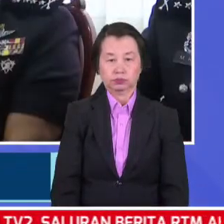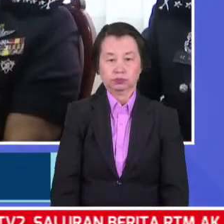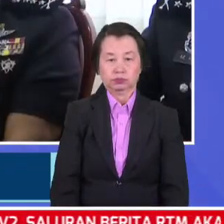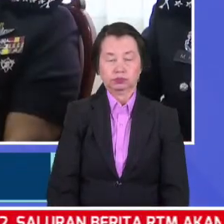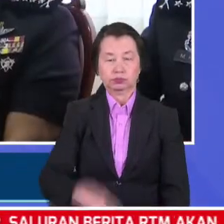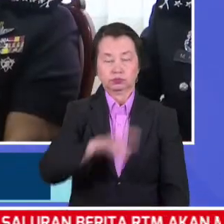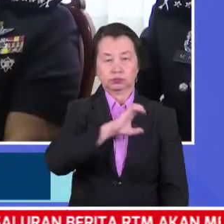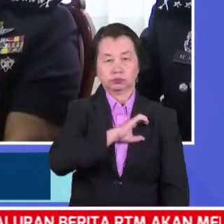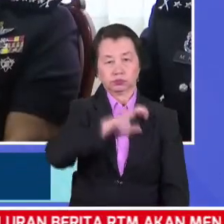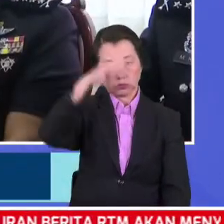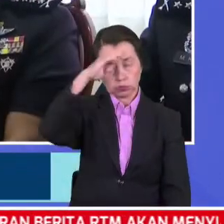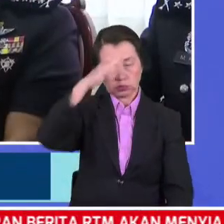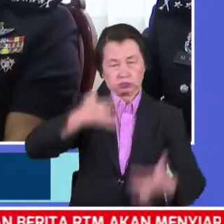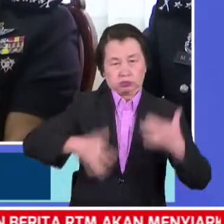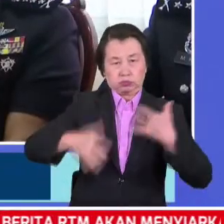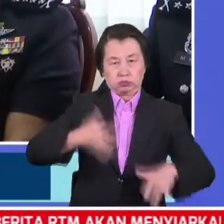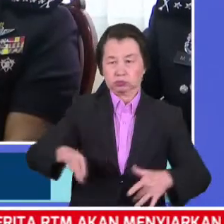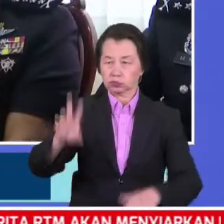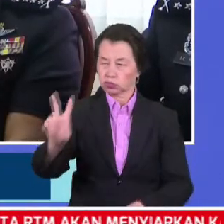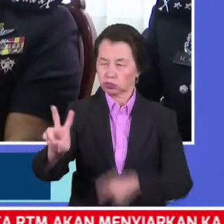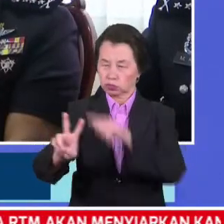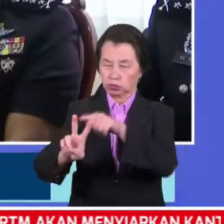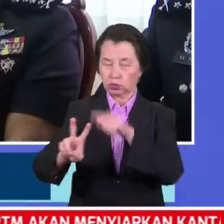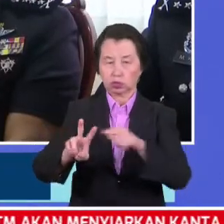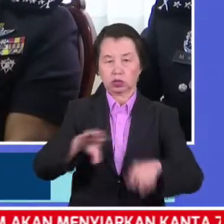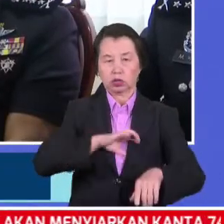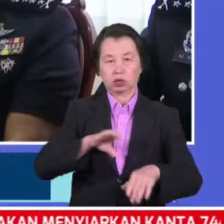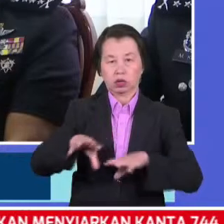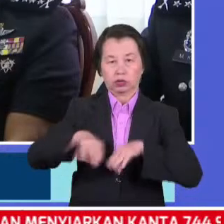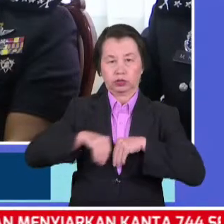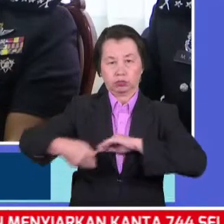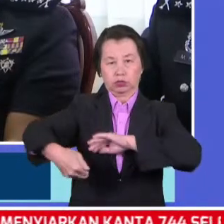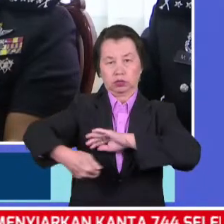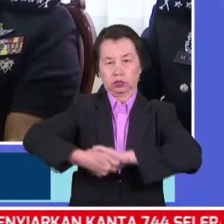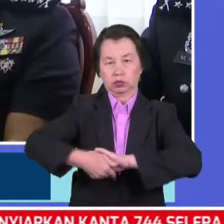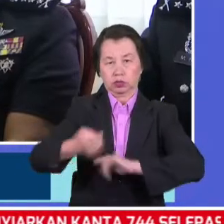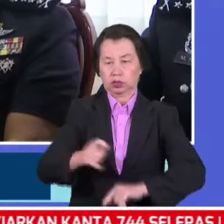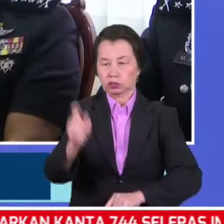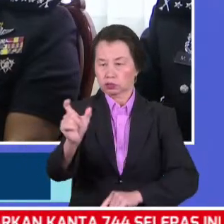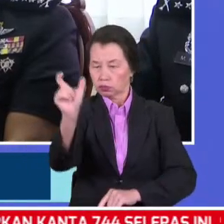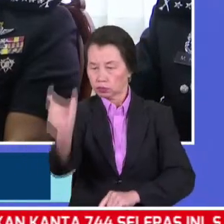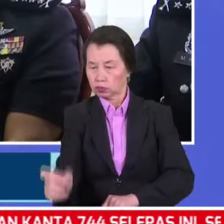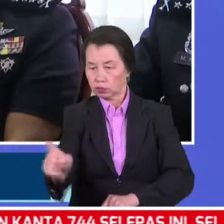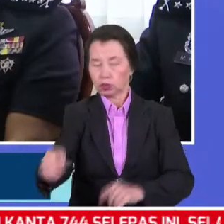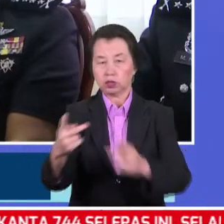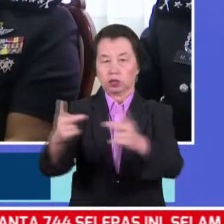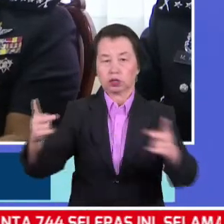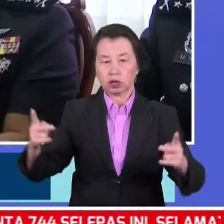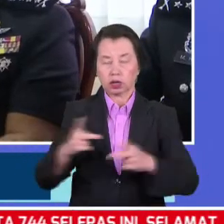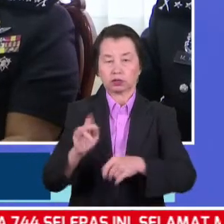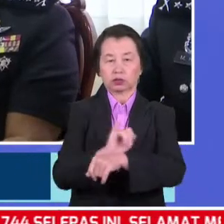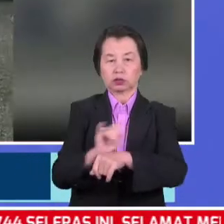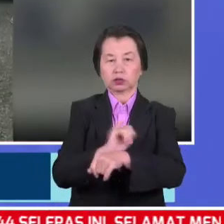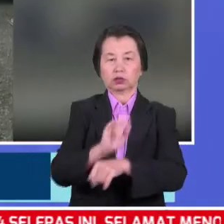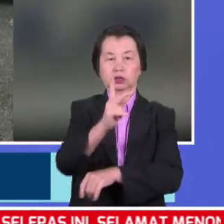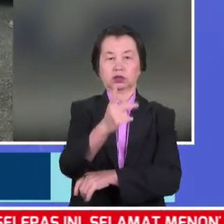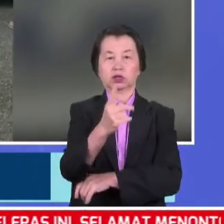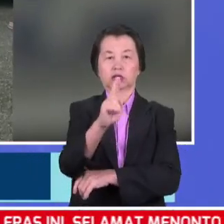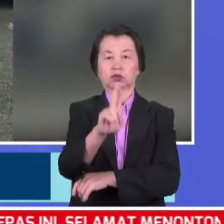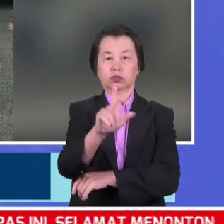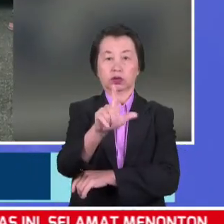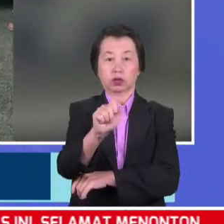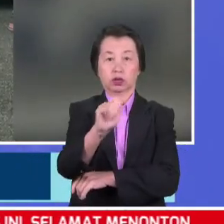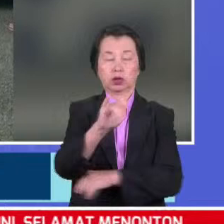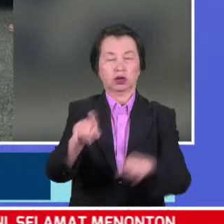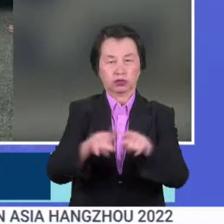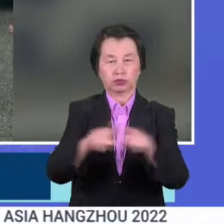Polis Johor menafikan dakwaan dua anggotanya menerima rasuah daripada seorang individu di kawasan perindustrian Kulai seperti